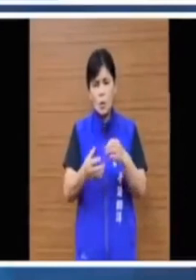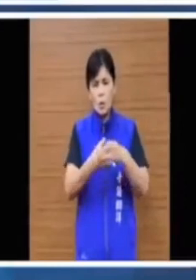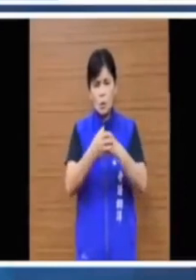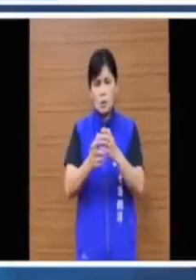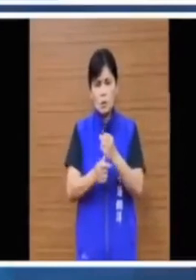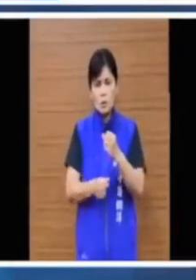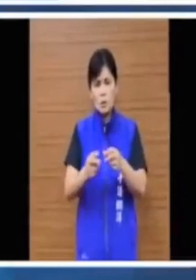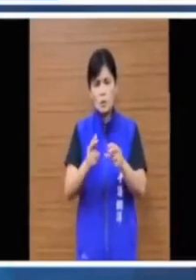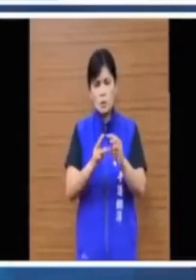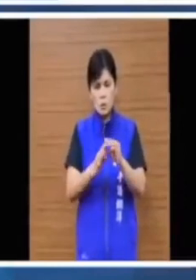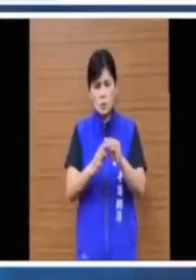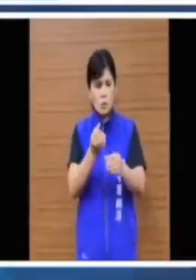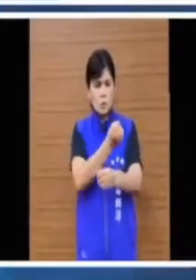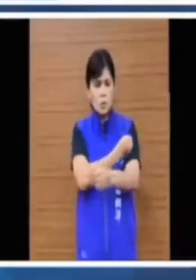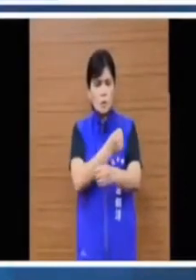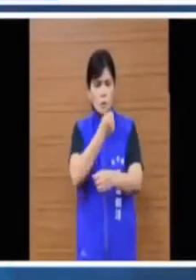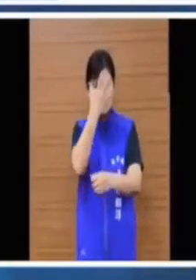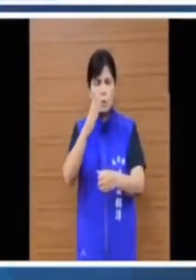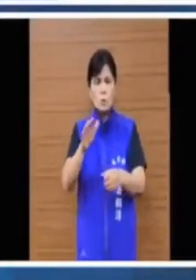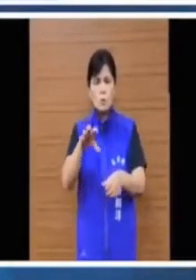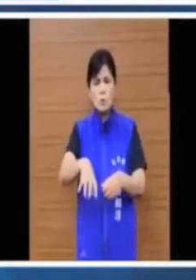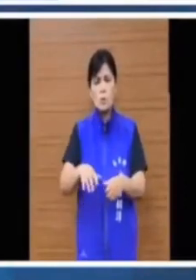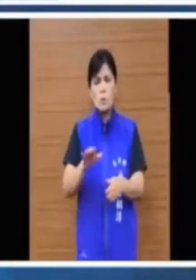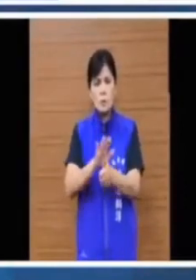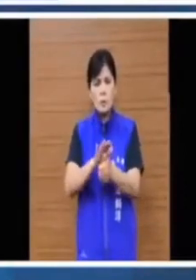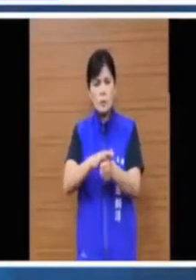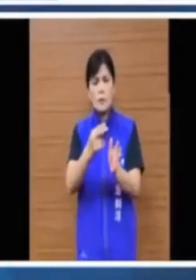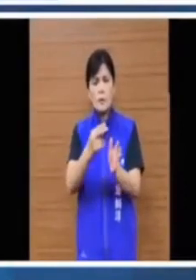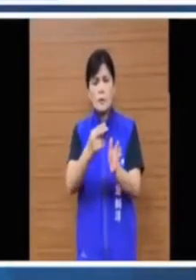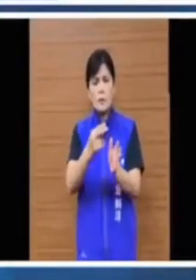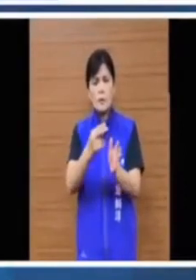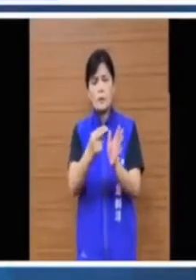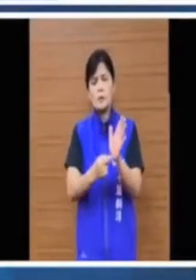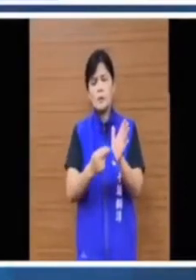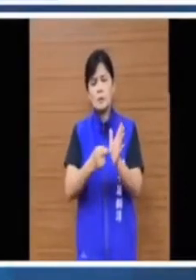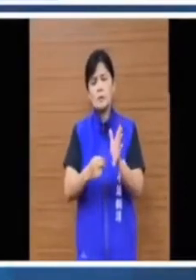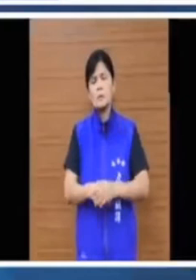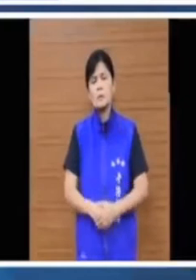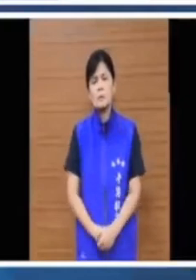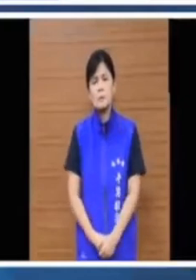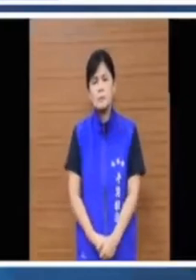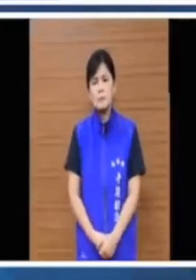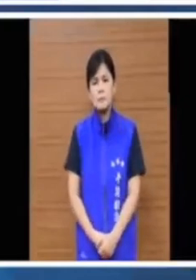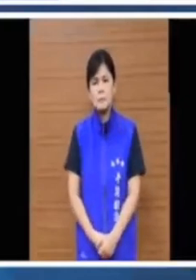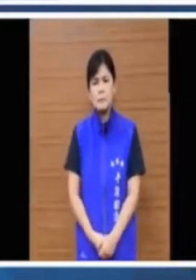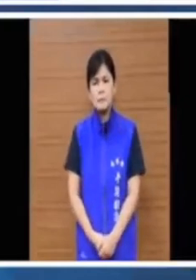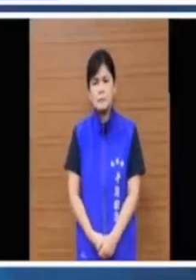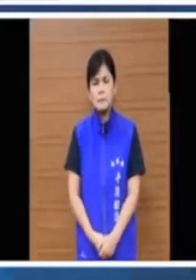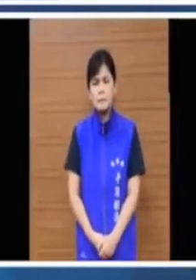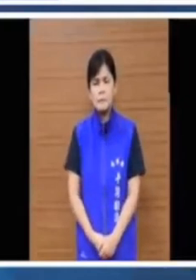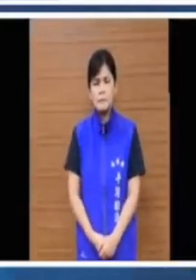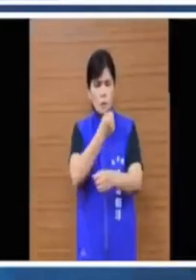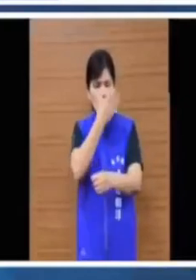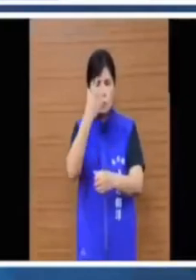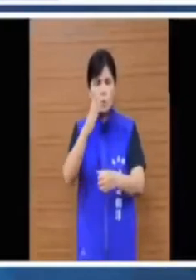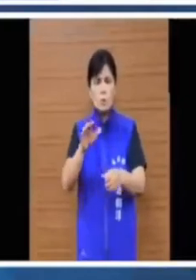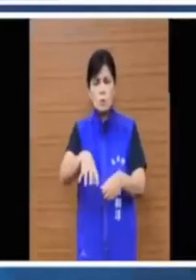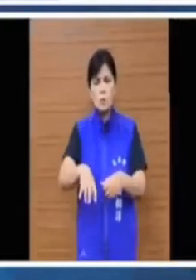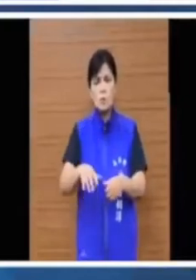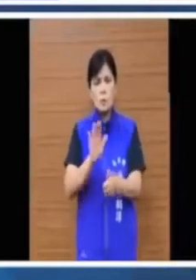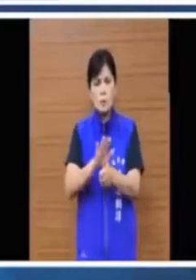局劳青处的一些的工作来跟各位再做详细的报道。好